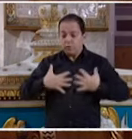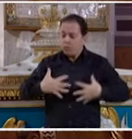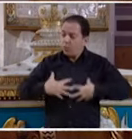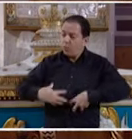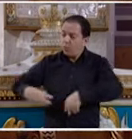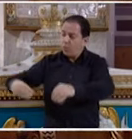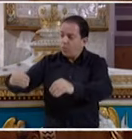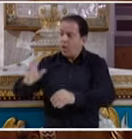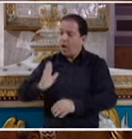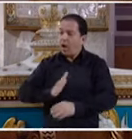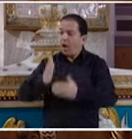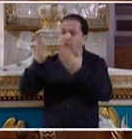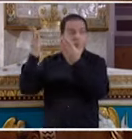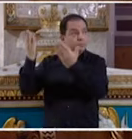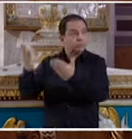σαρκοθέντος, ο